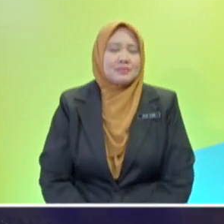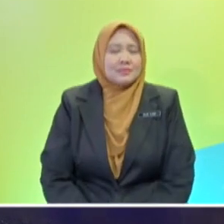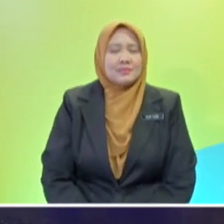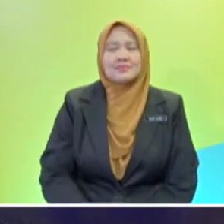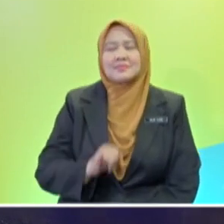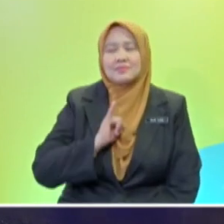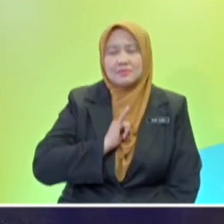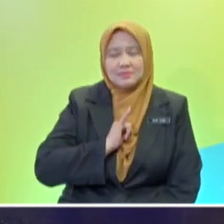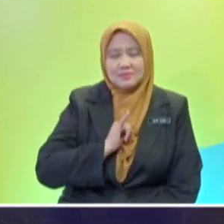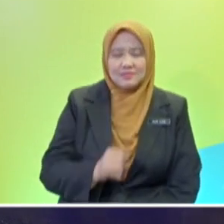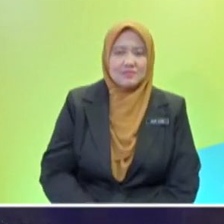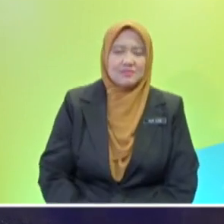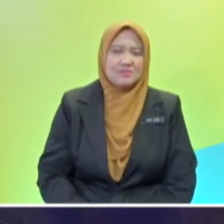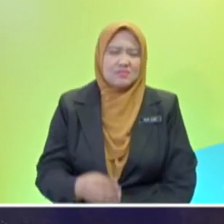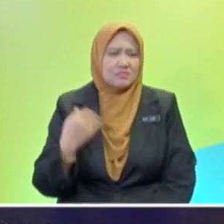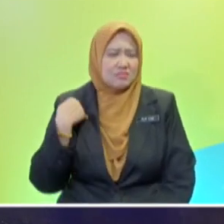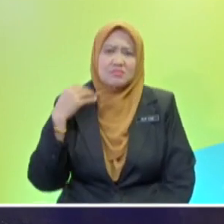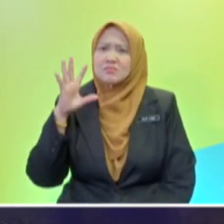Ringgit aja